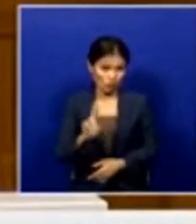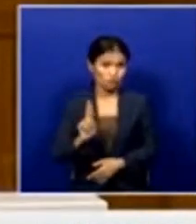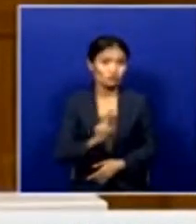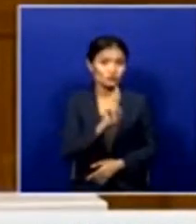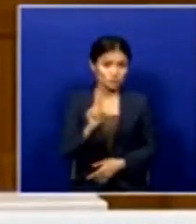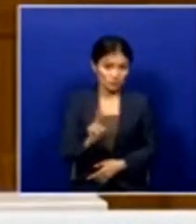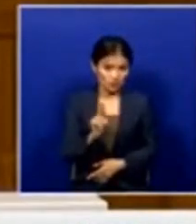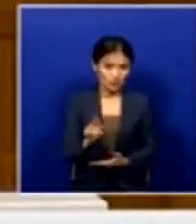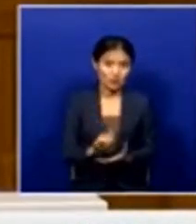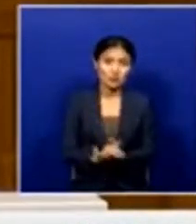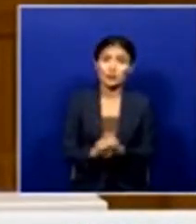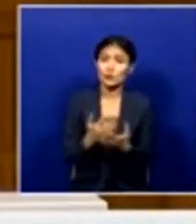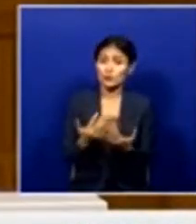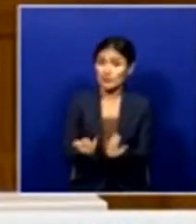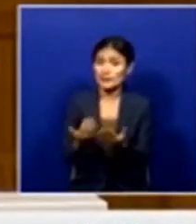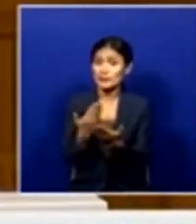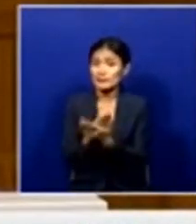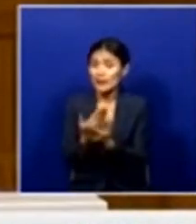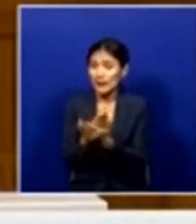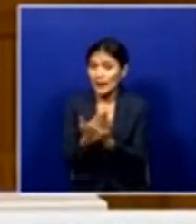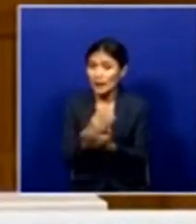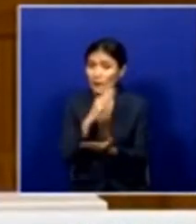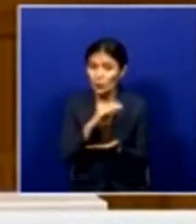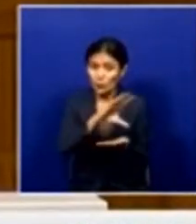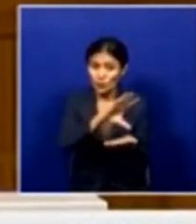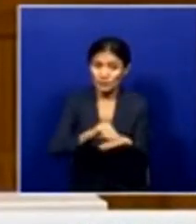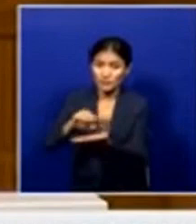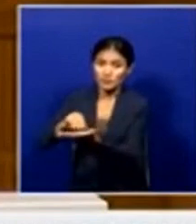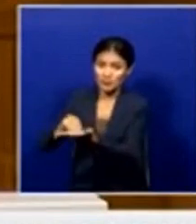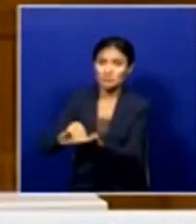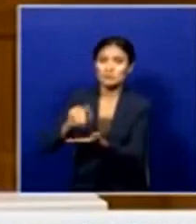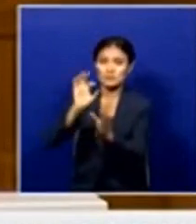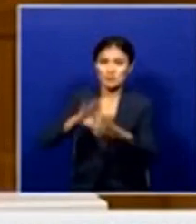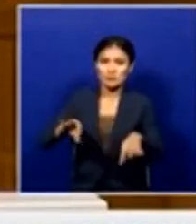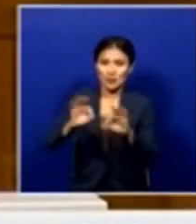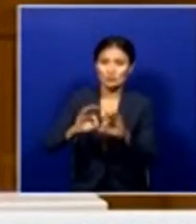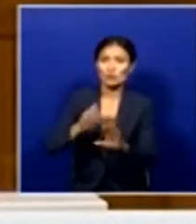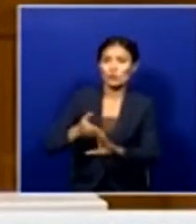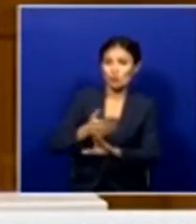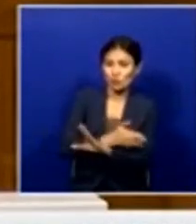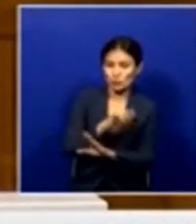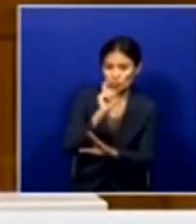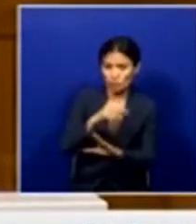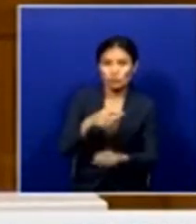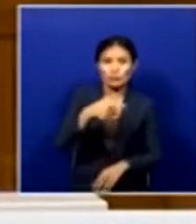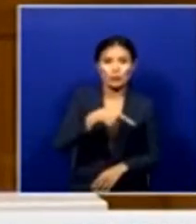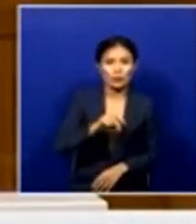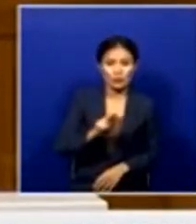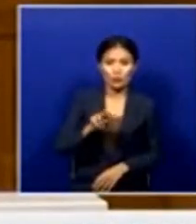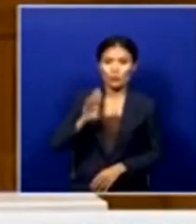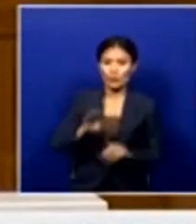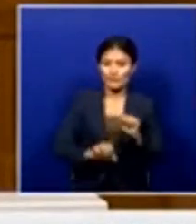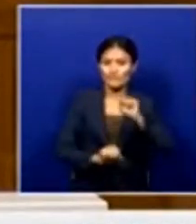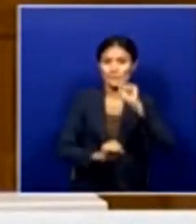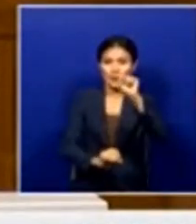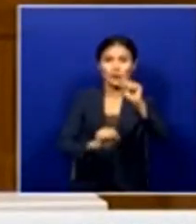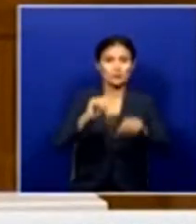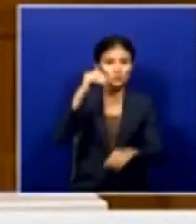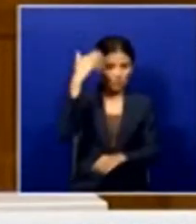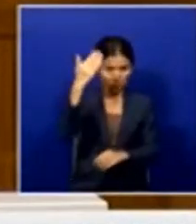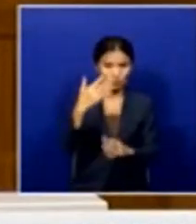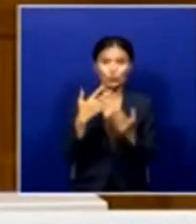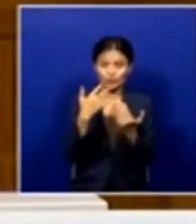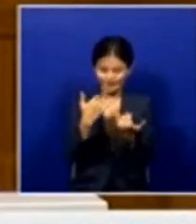ยที่การโอนงบประมาณรายจ่ายต้องตราเป็นพระราชบัญญัติจึงเป็นความจำเป็นที่ต้องตราเป็นพระราชบัญญัติฉบับนี้นะ